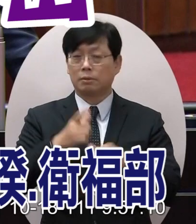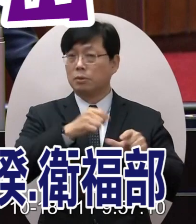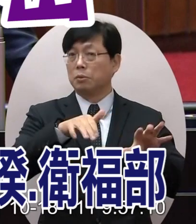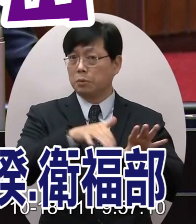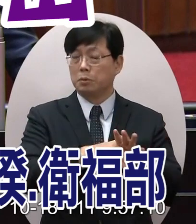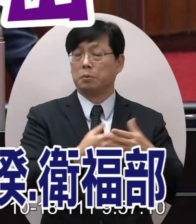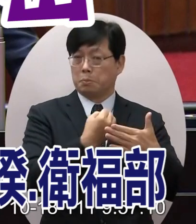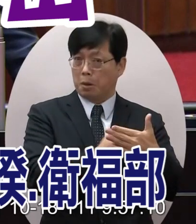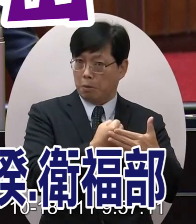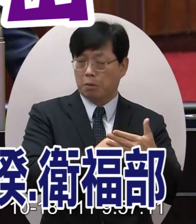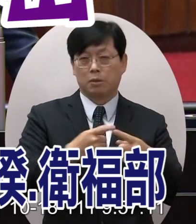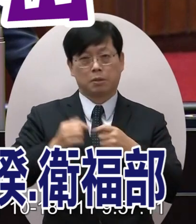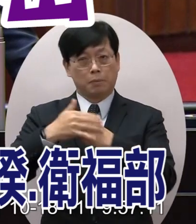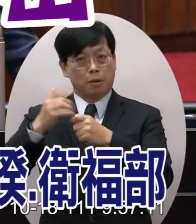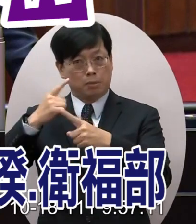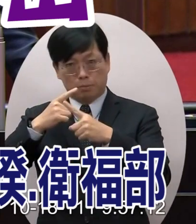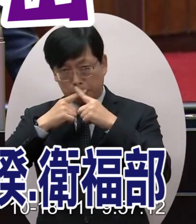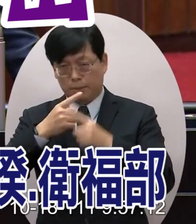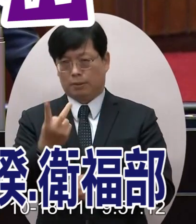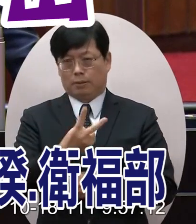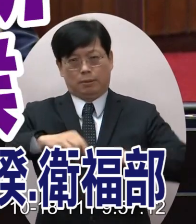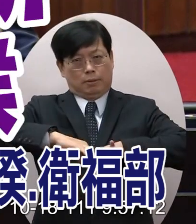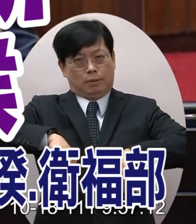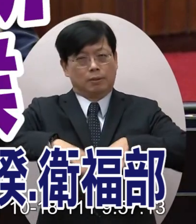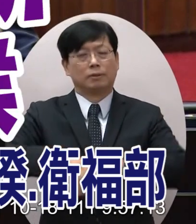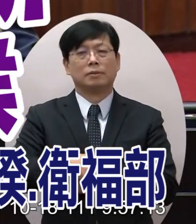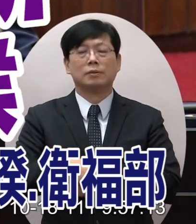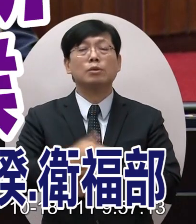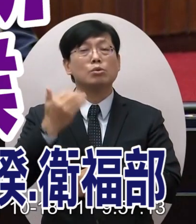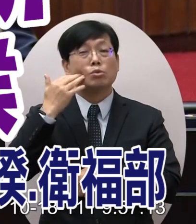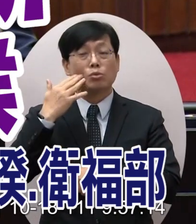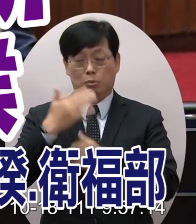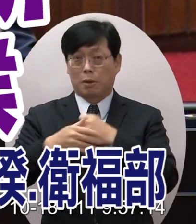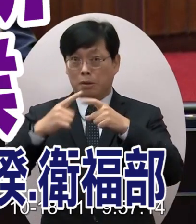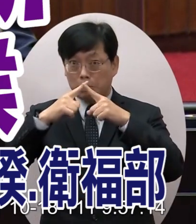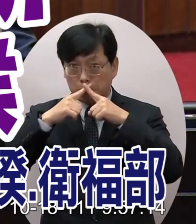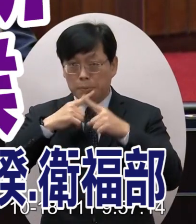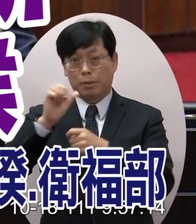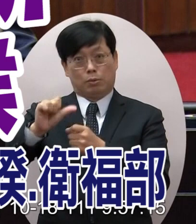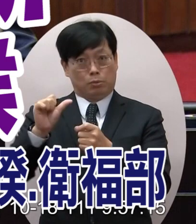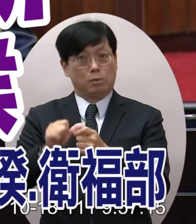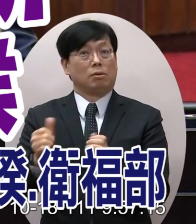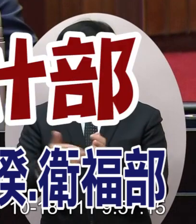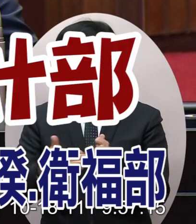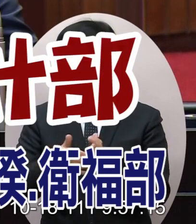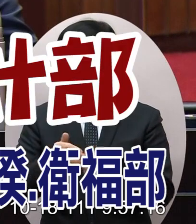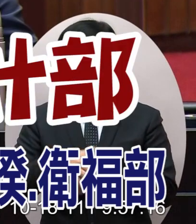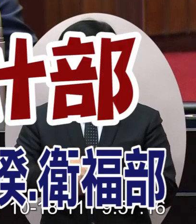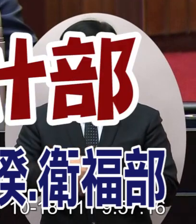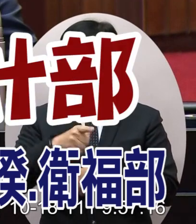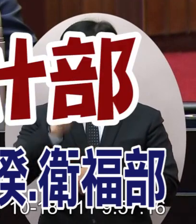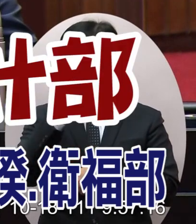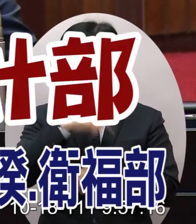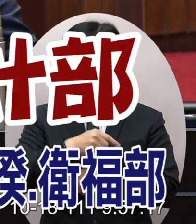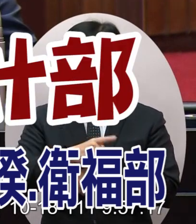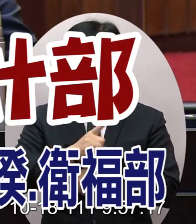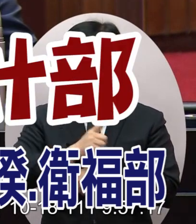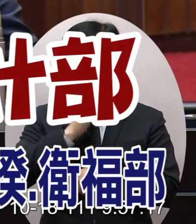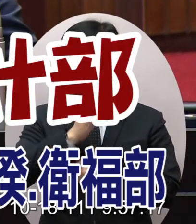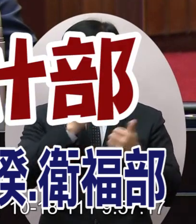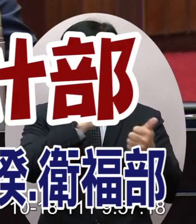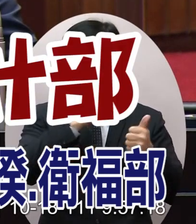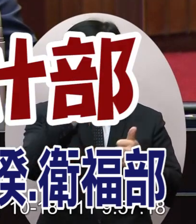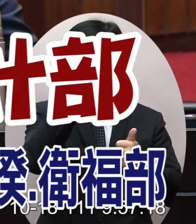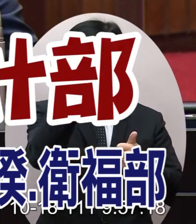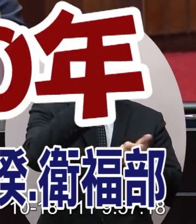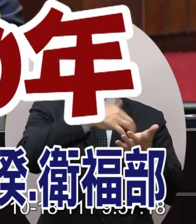文保存跟保密是两回事情，所以当保密期间只有5年的时候，你不可以通知审